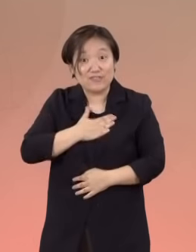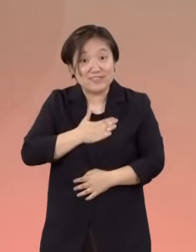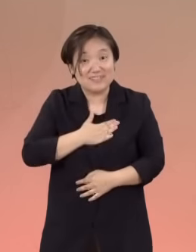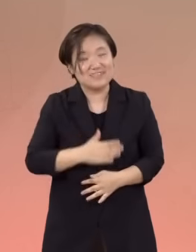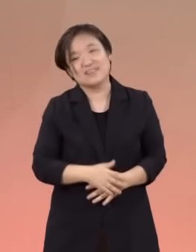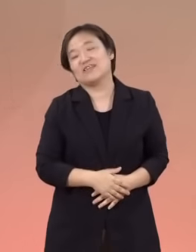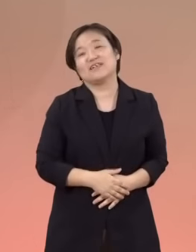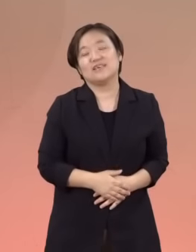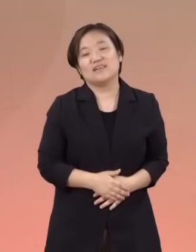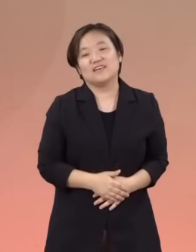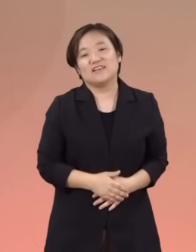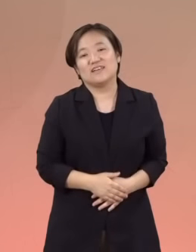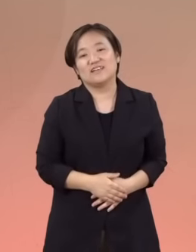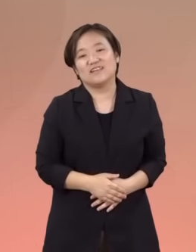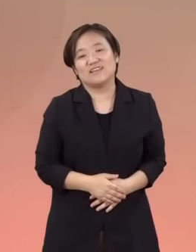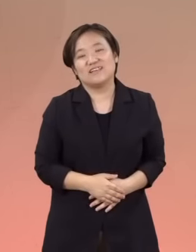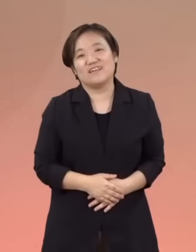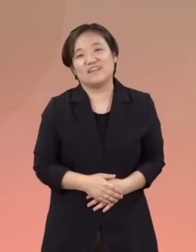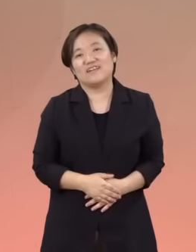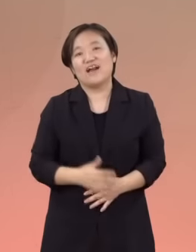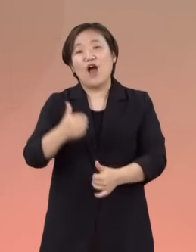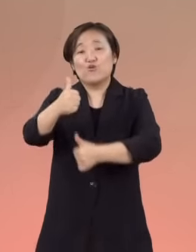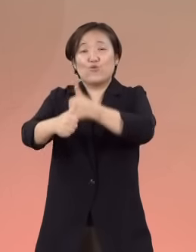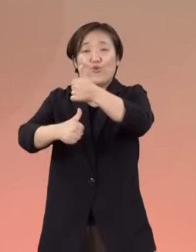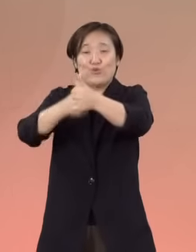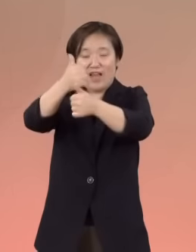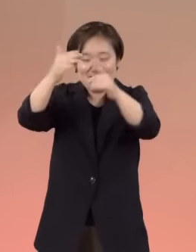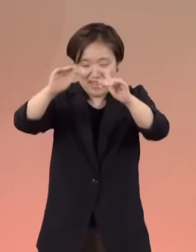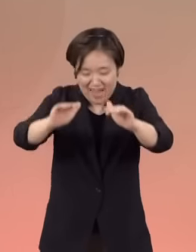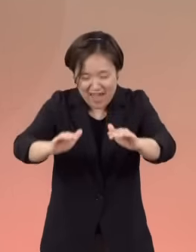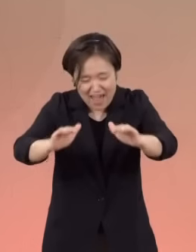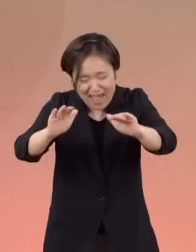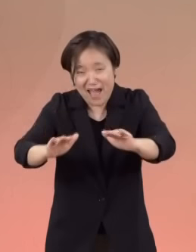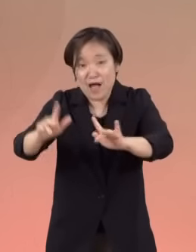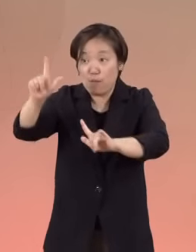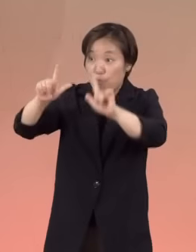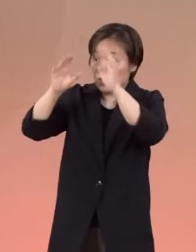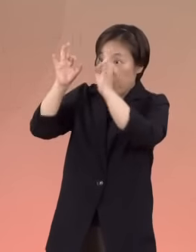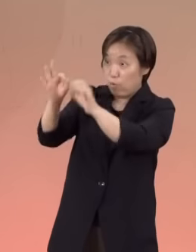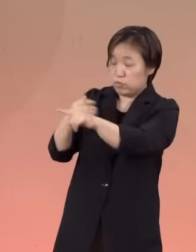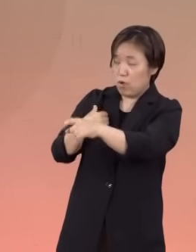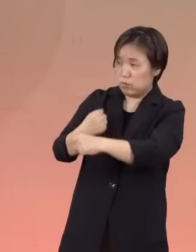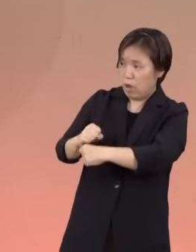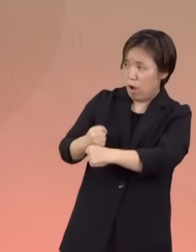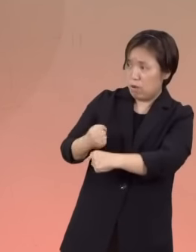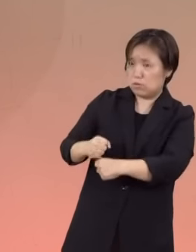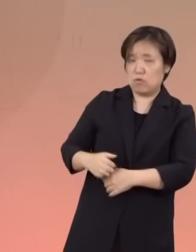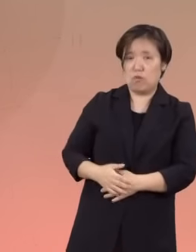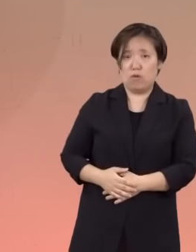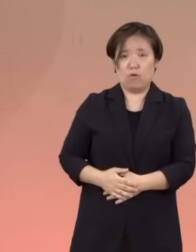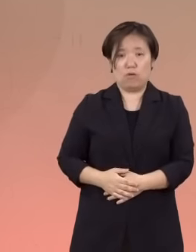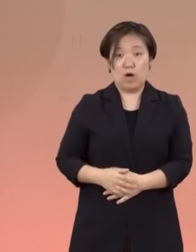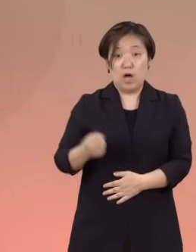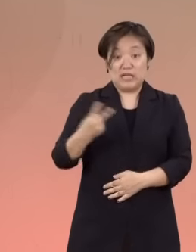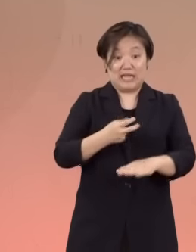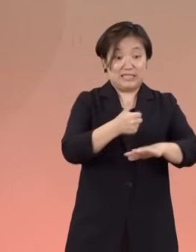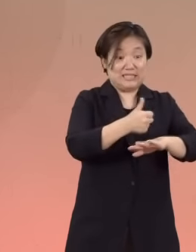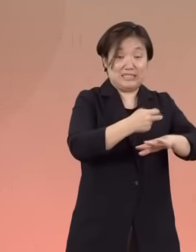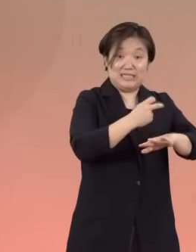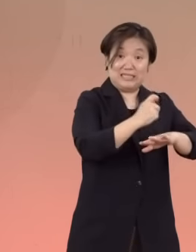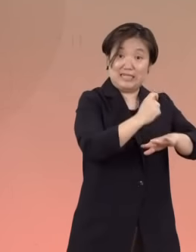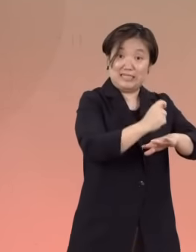말씀드렸죠 차리는 모습에 제가 너무 당황해서 다시 택시